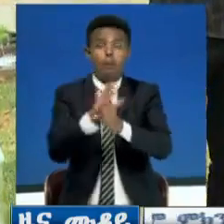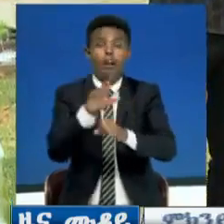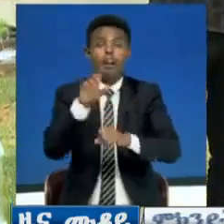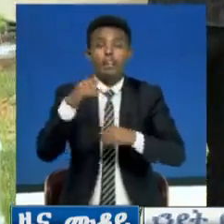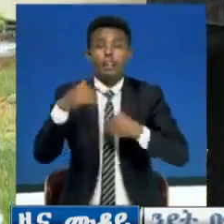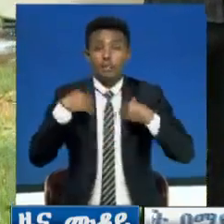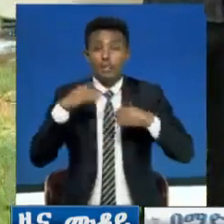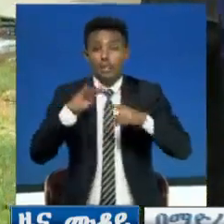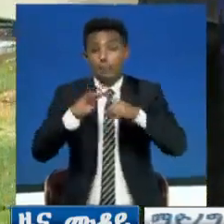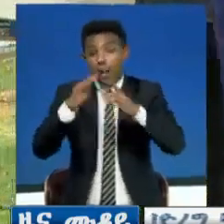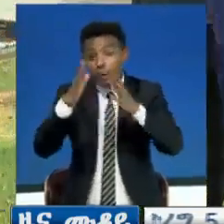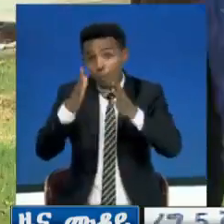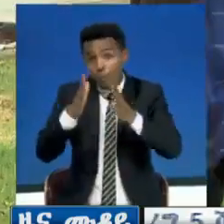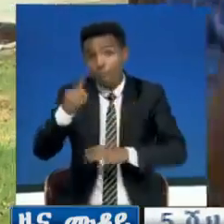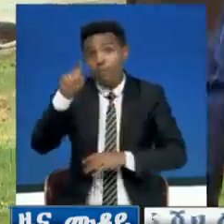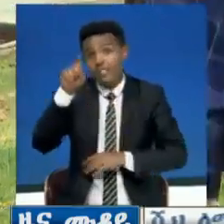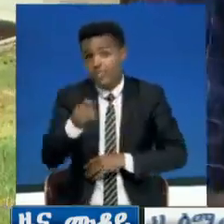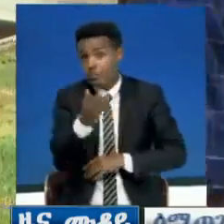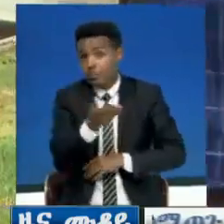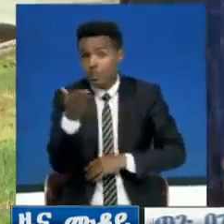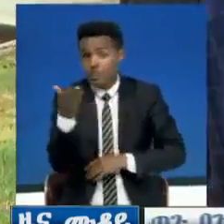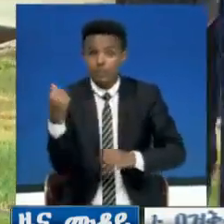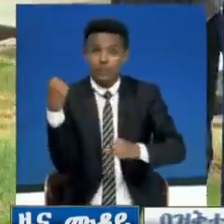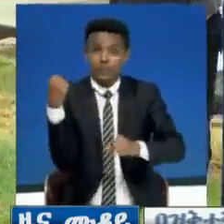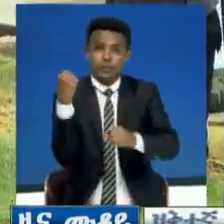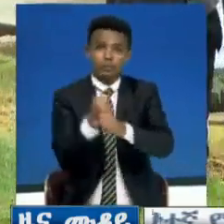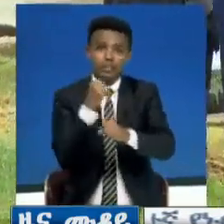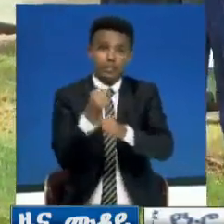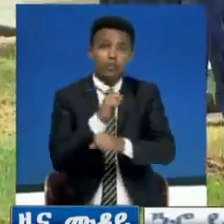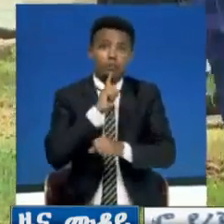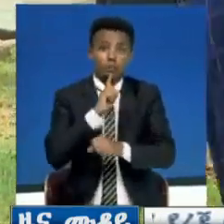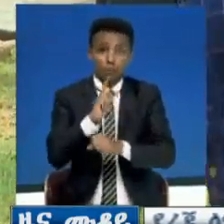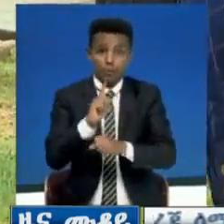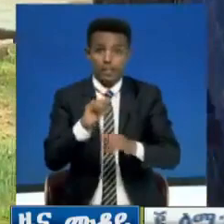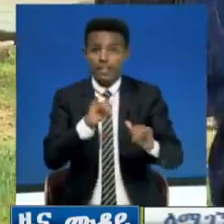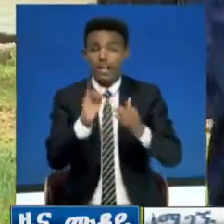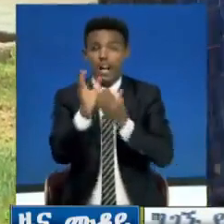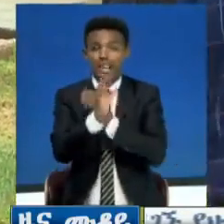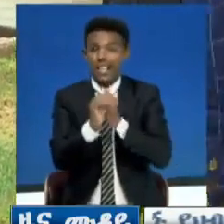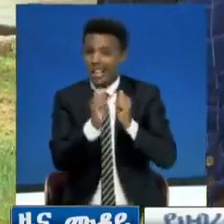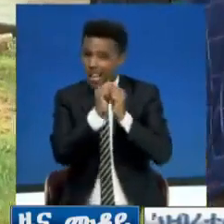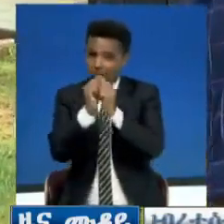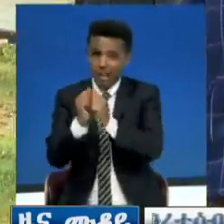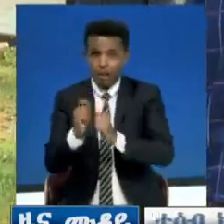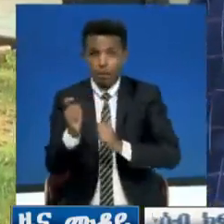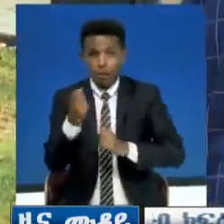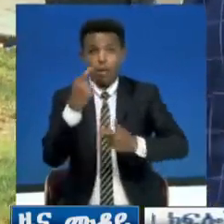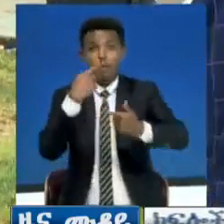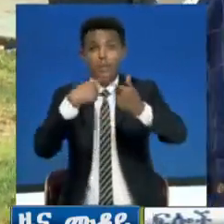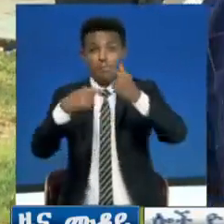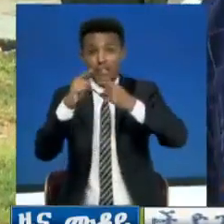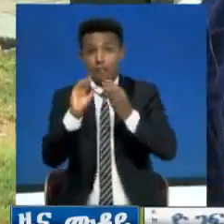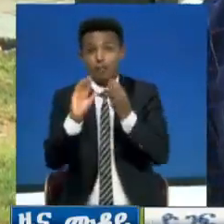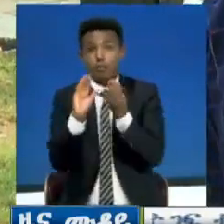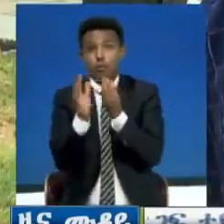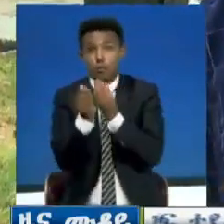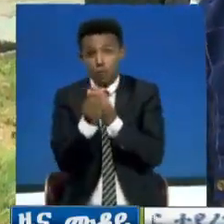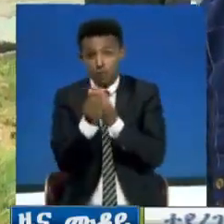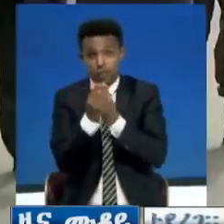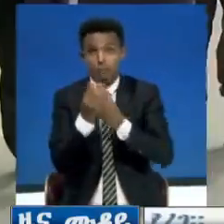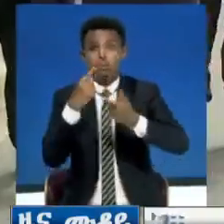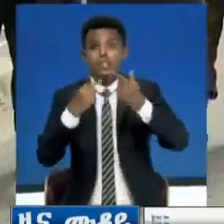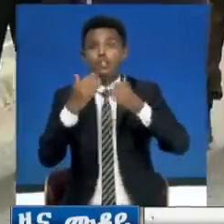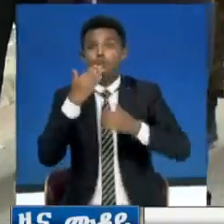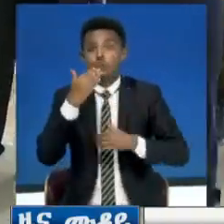የሚያስፈልጉ ፓኬጆች ያው ኮሚትዱ ነው እየሰሩ ነው። ስለዚህ እንደ ሀገርም አንድ ሆኖ የሚወርድበት ሁኔታ ቢመጣ ጥሩ ነው ብለን እናስባለን።